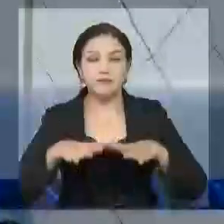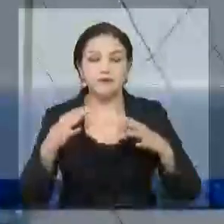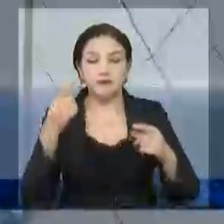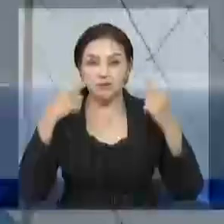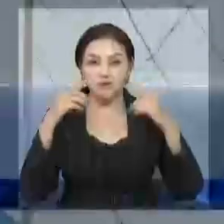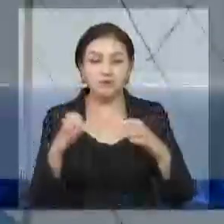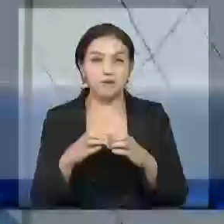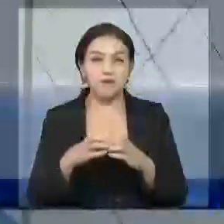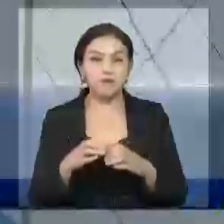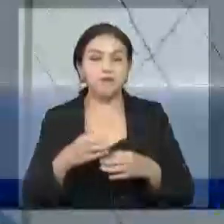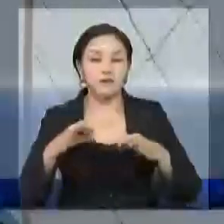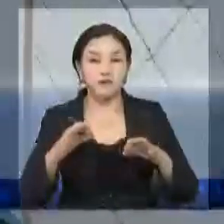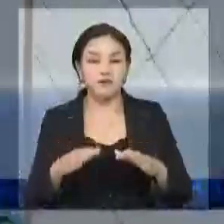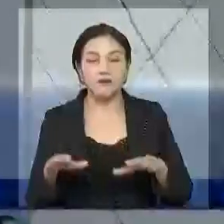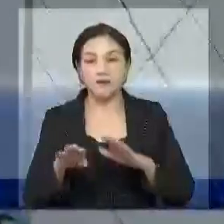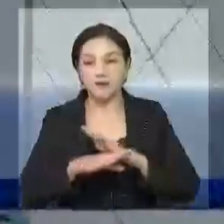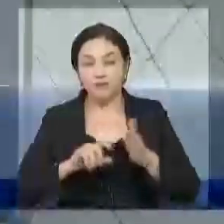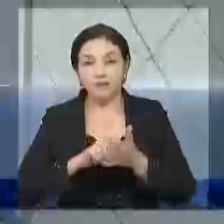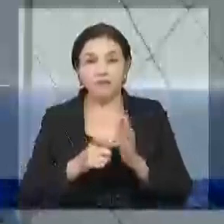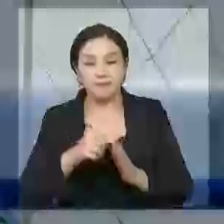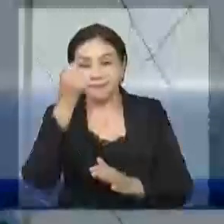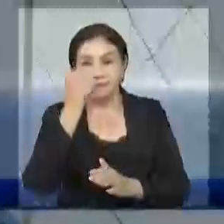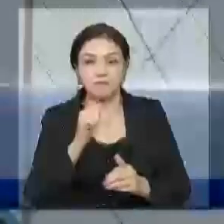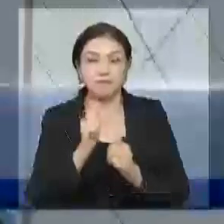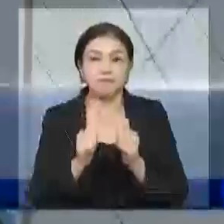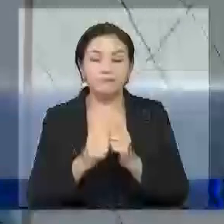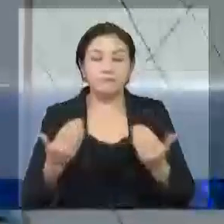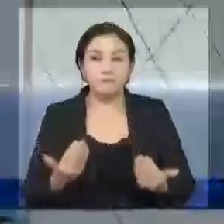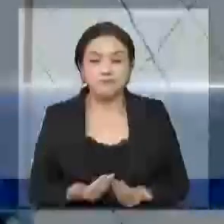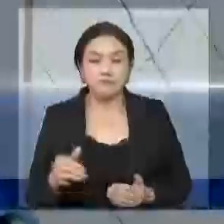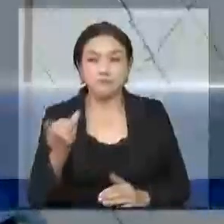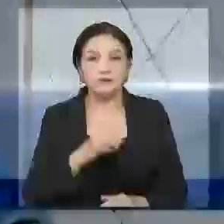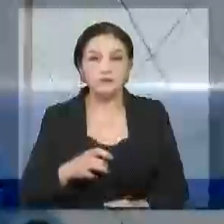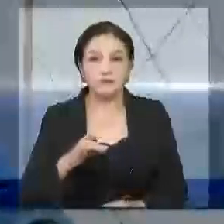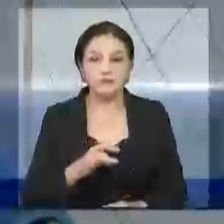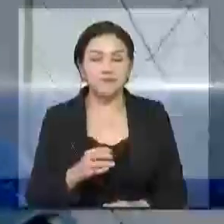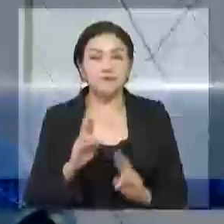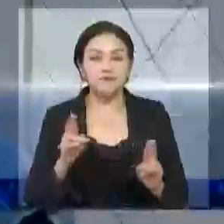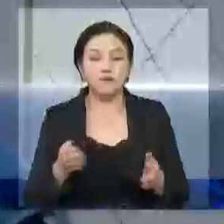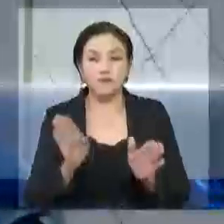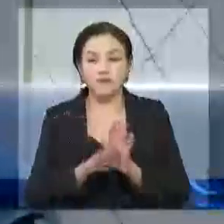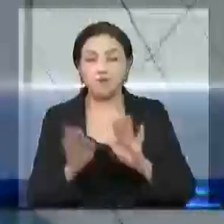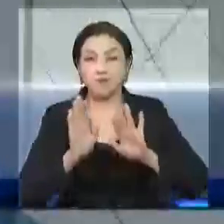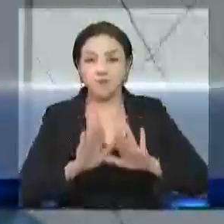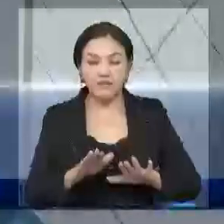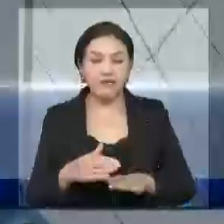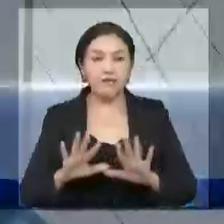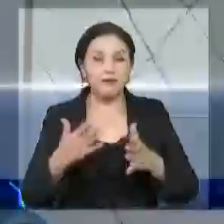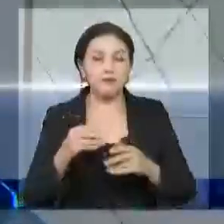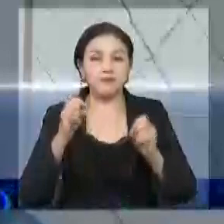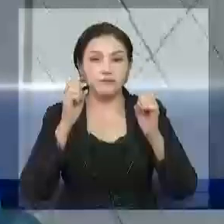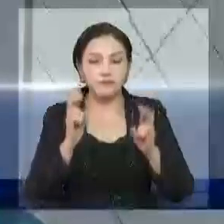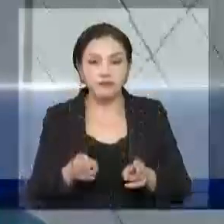двор, просторные комнаты. Выражаю огромную благодарность. Благодарность каждому жителю Уилского района. Никто не остался в стороне, когда случилась